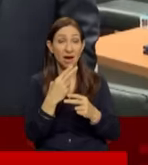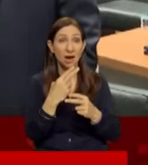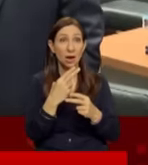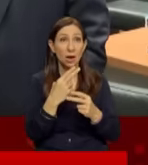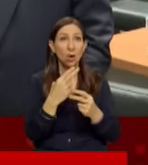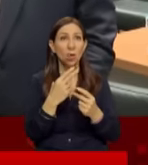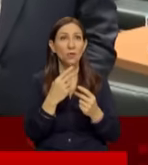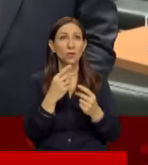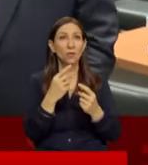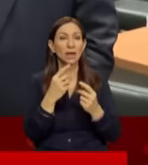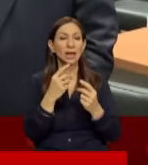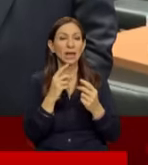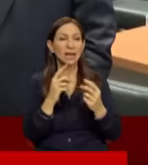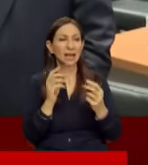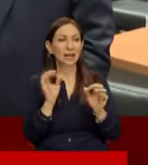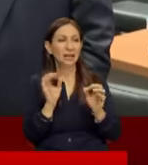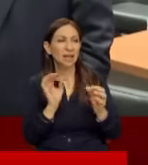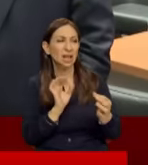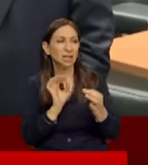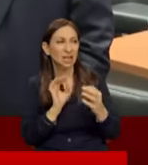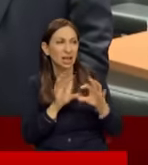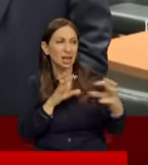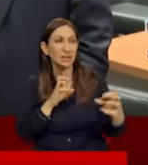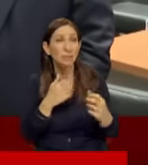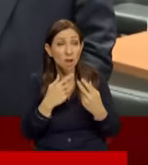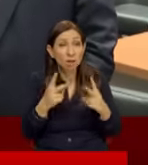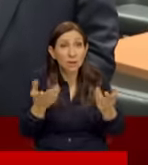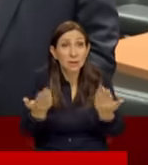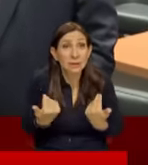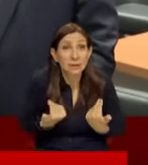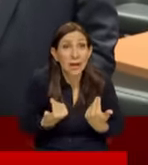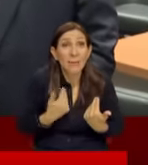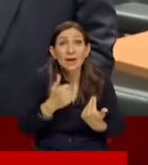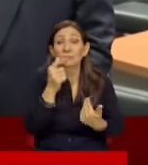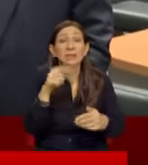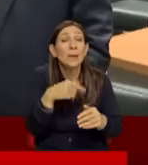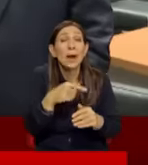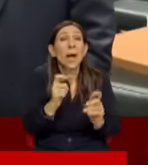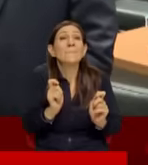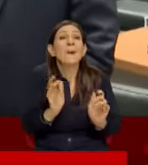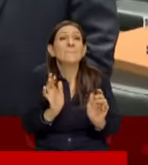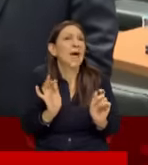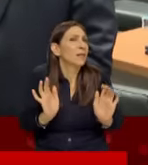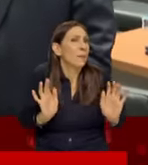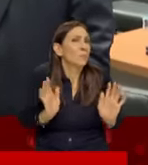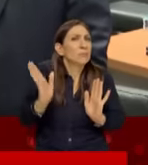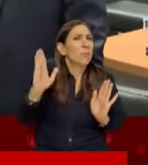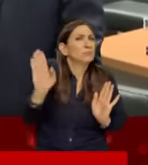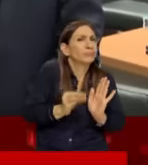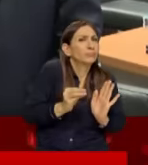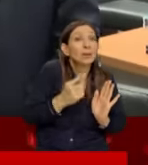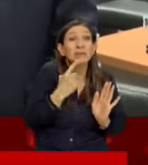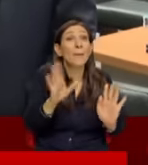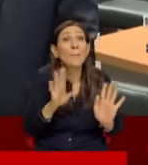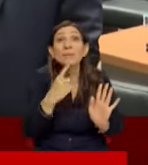tarzı, uslubu ilişkilere de yansıza. Biz bunu açığız zaten. Ben hiçbir zaman yapmam, etmem, gitmem demedim